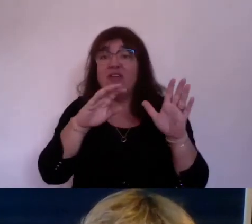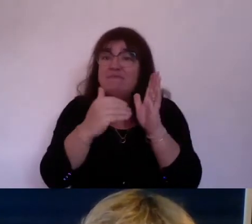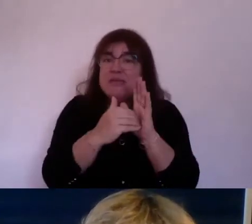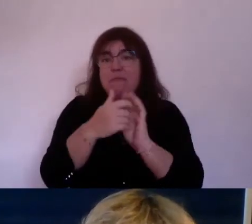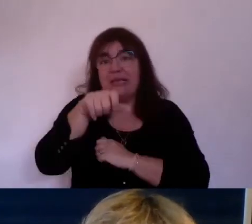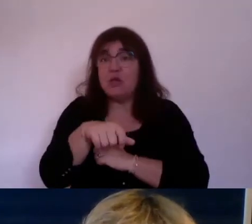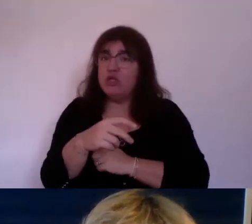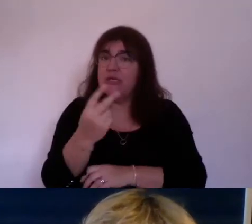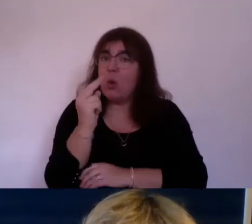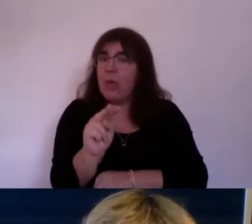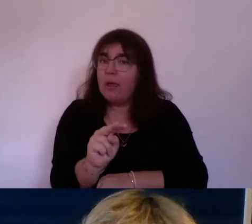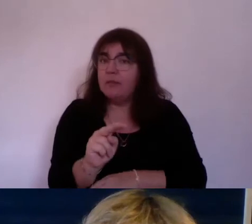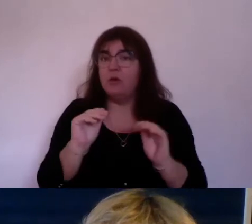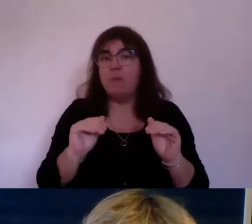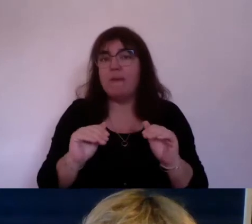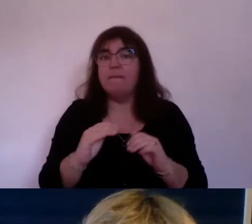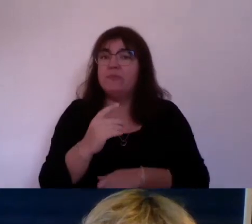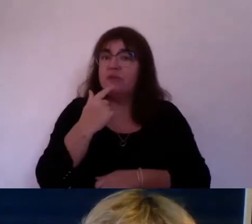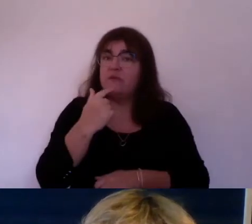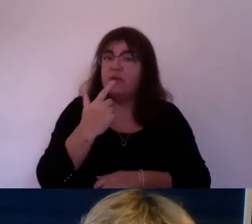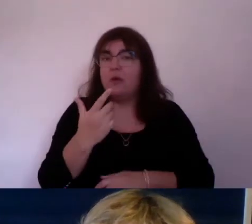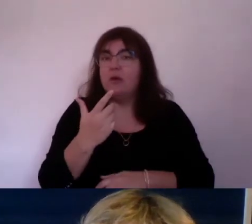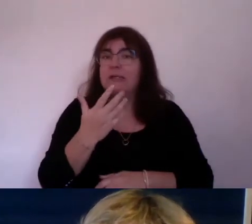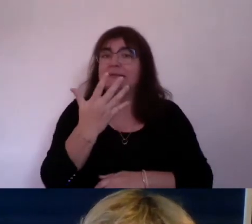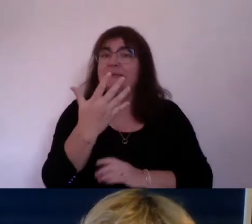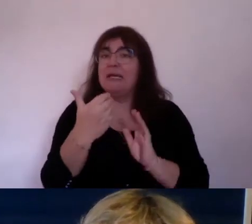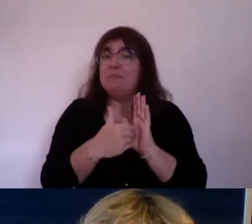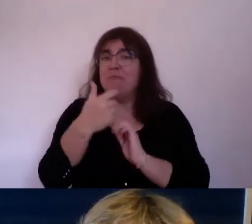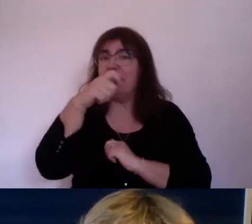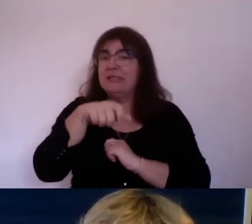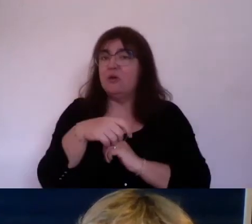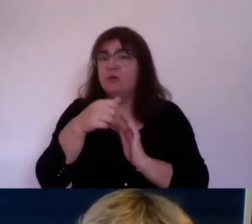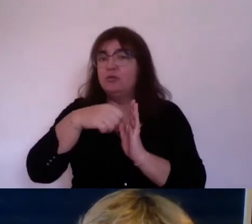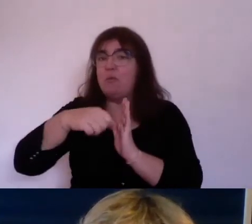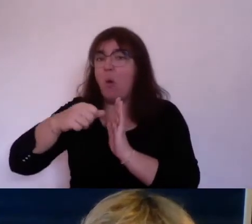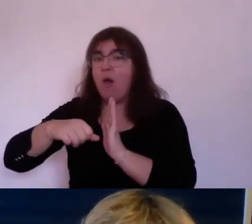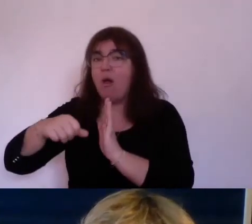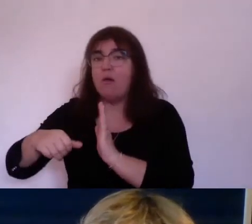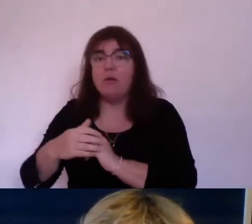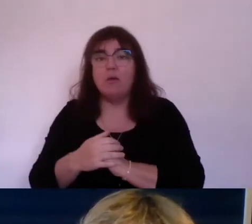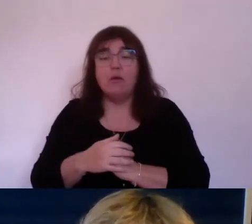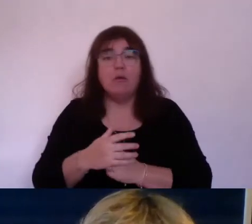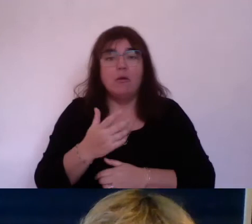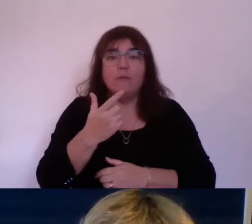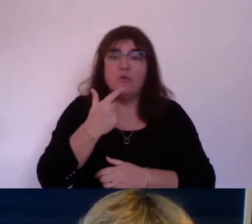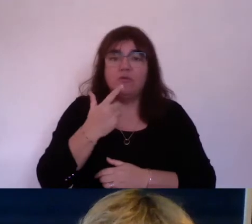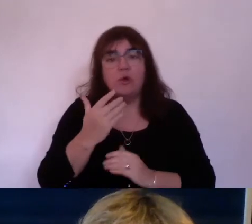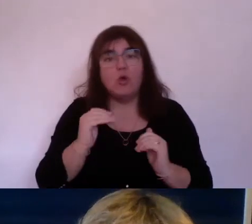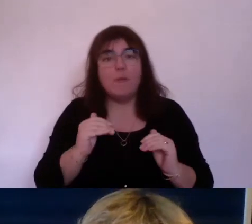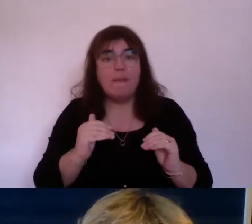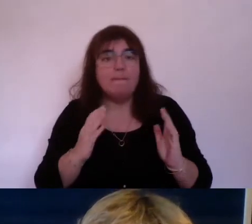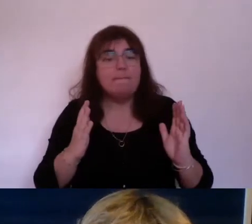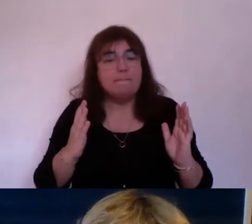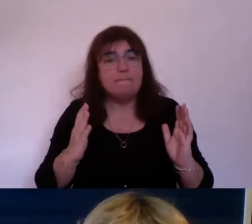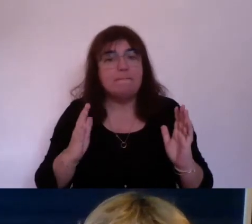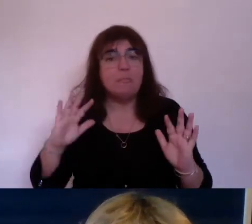une croissance d'à peu près 5 000 nouveaux utilisateurs par mois. Hein. C'est une chaîne qui existe depuis moins d'un an, à peu près un an. Donc,